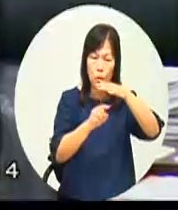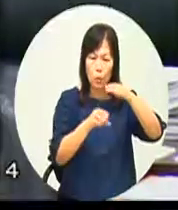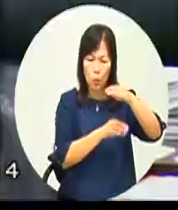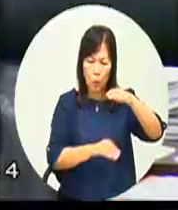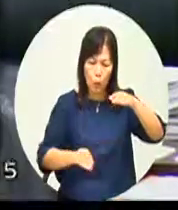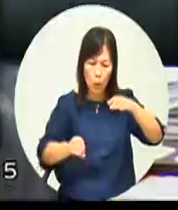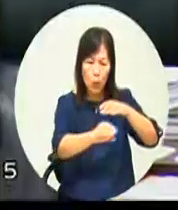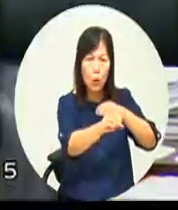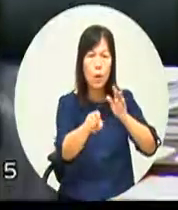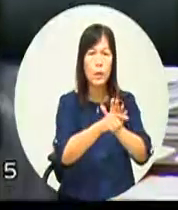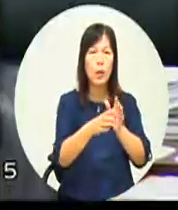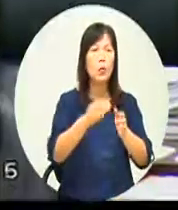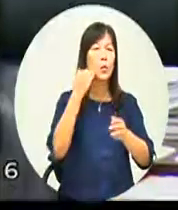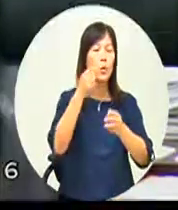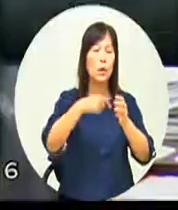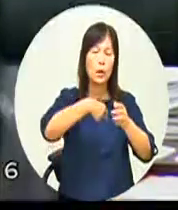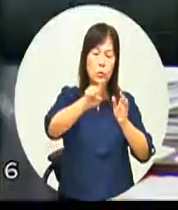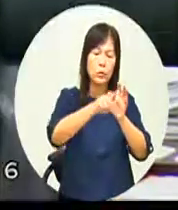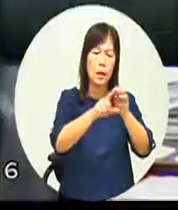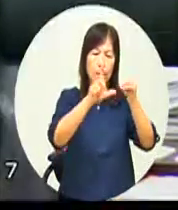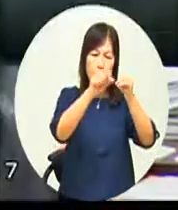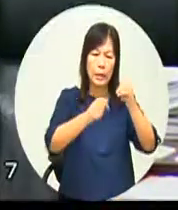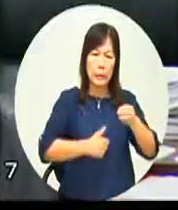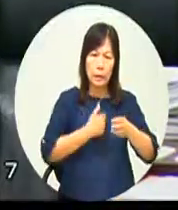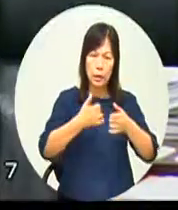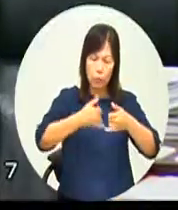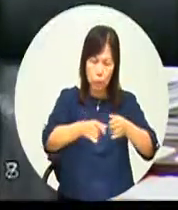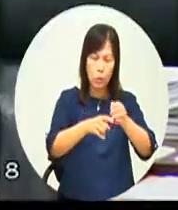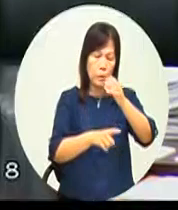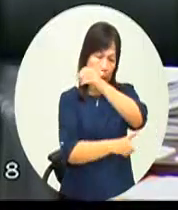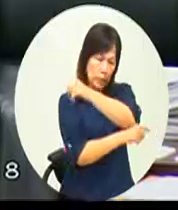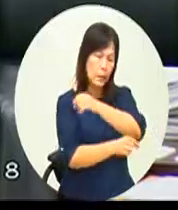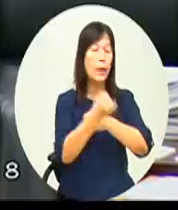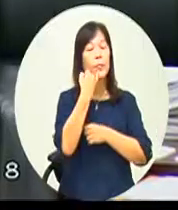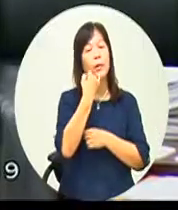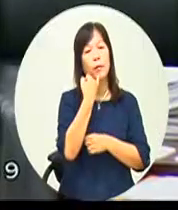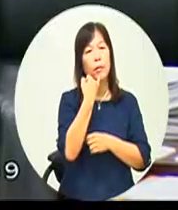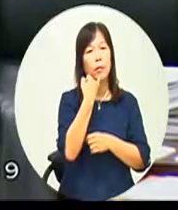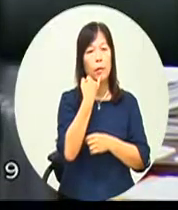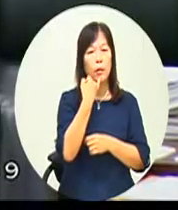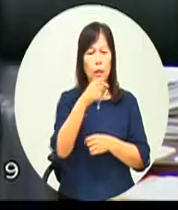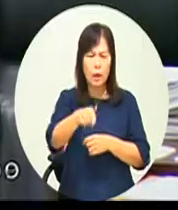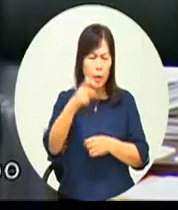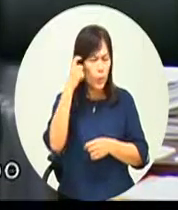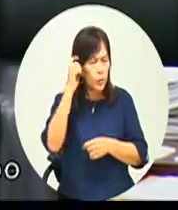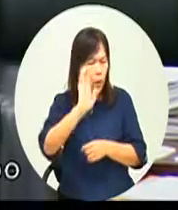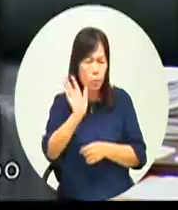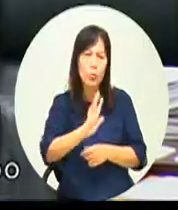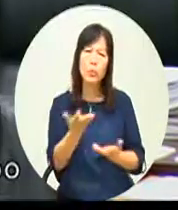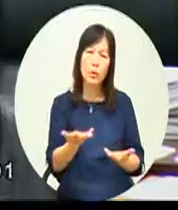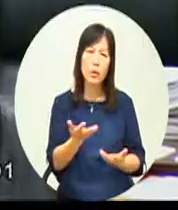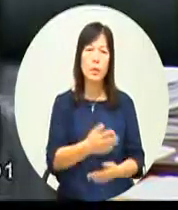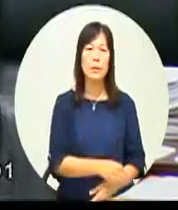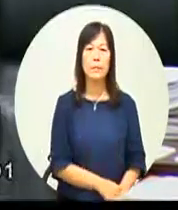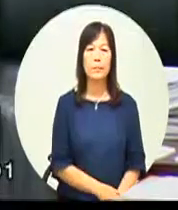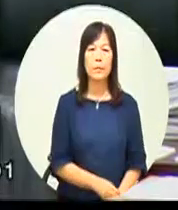你若要做到明诚路底那里也是可以啊，那为什么那边不评估不考量？或者是说你